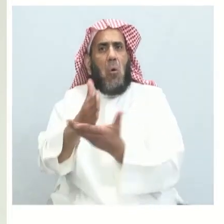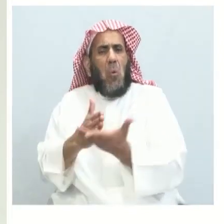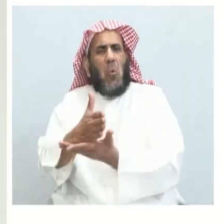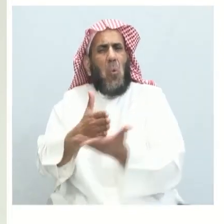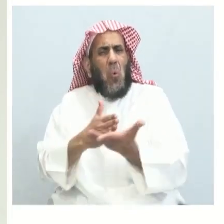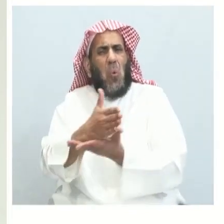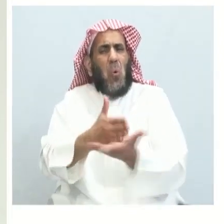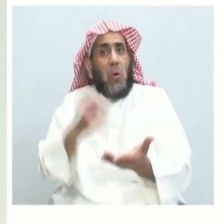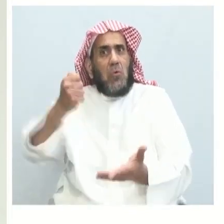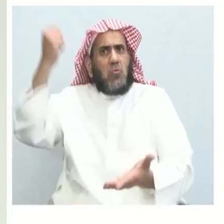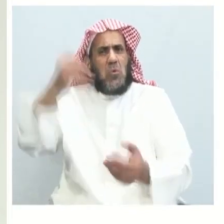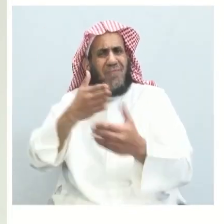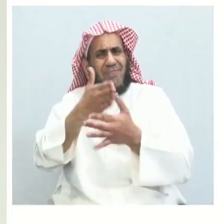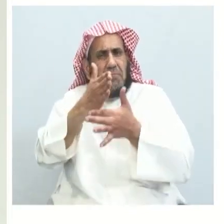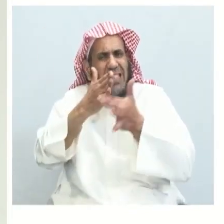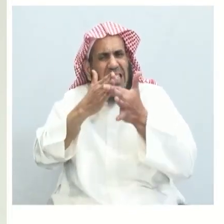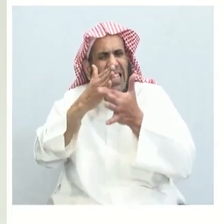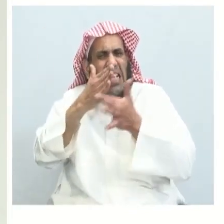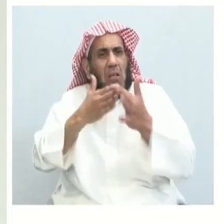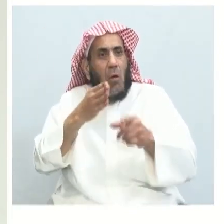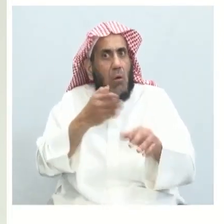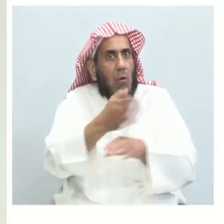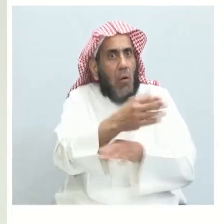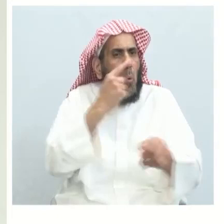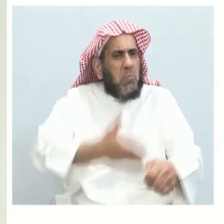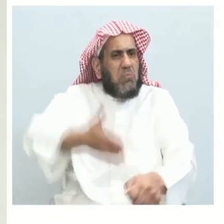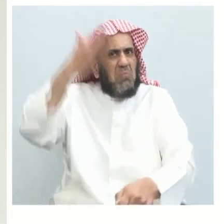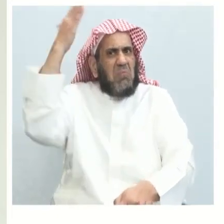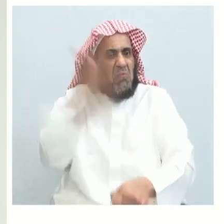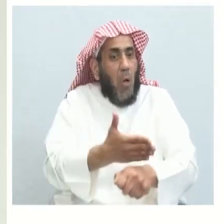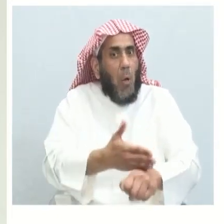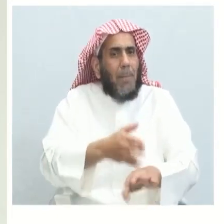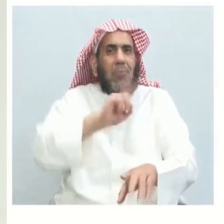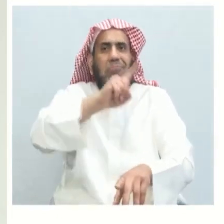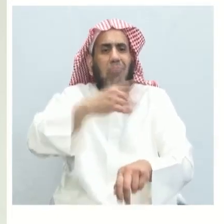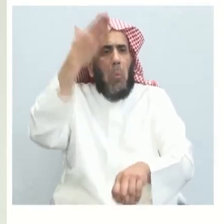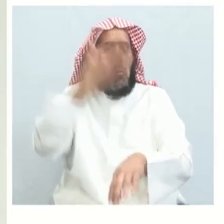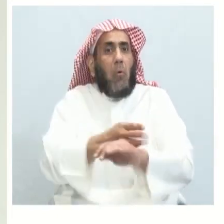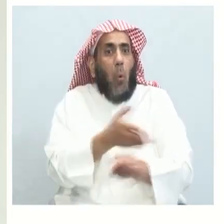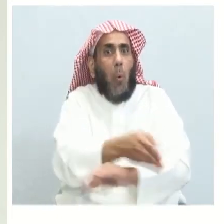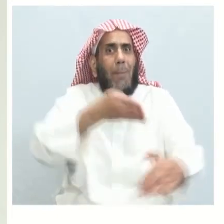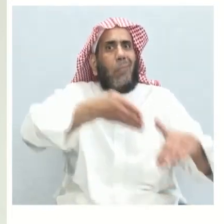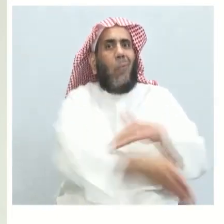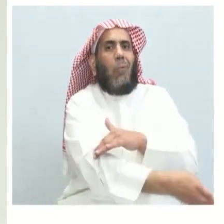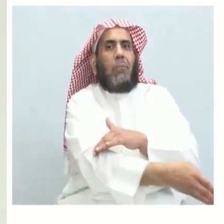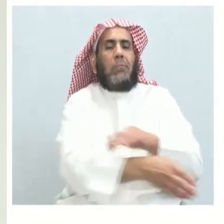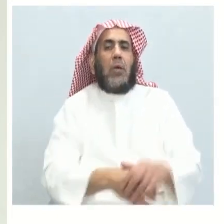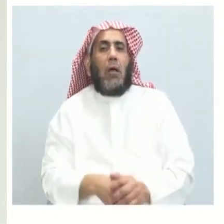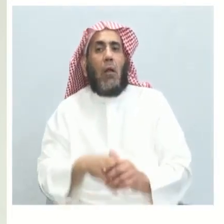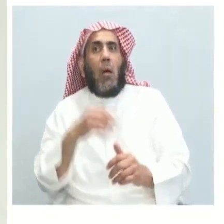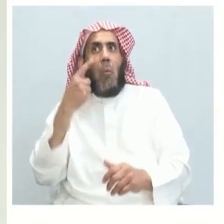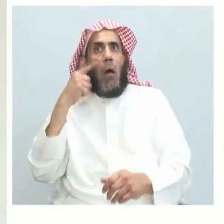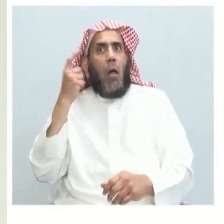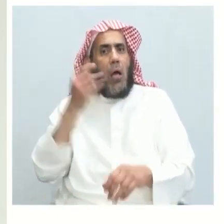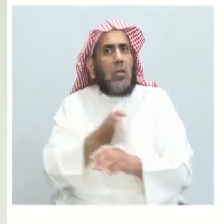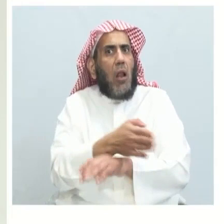فاحد ثم تبعها فضربها فاخطا ودخلت الجحر فلما رات ما